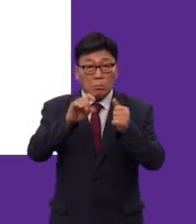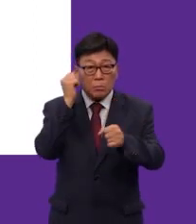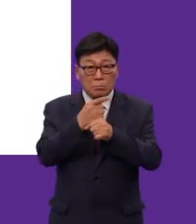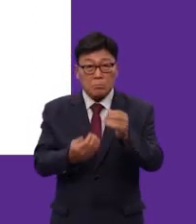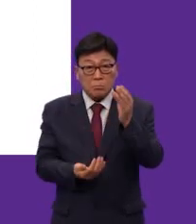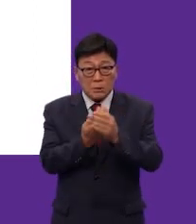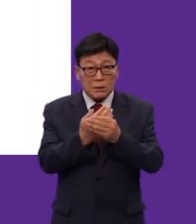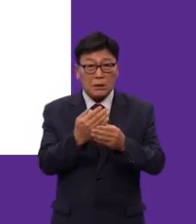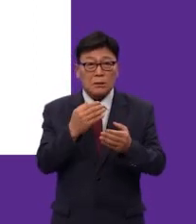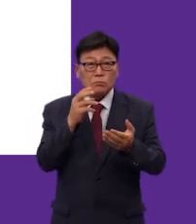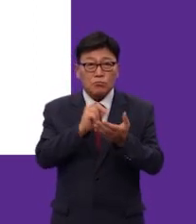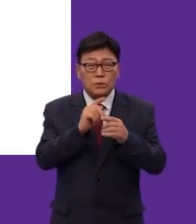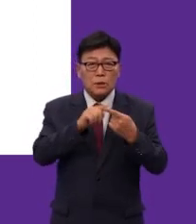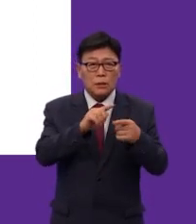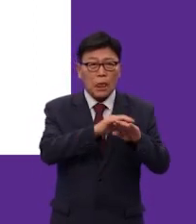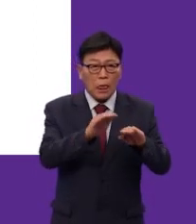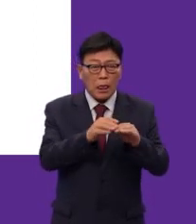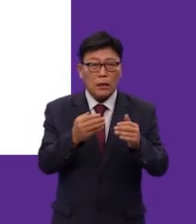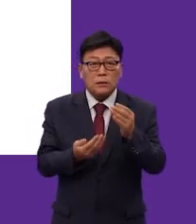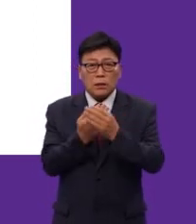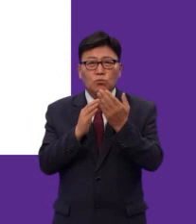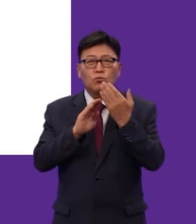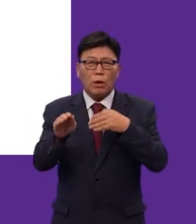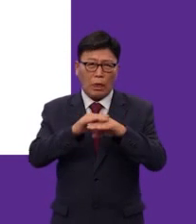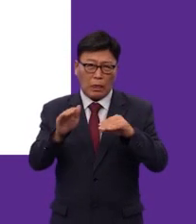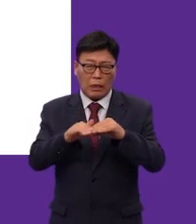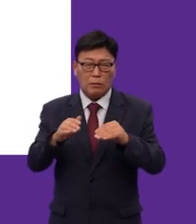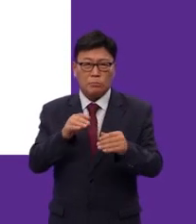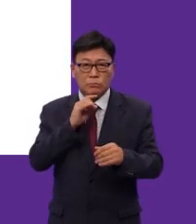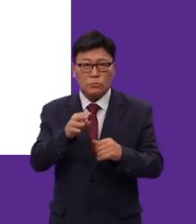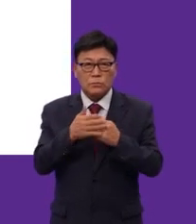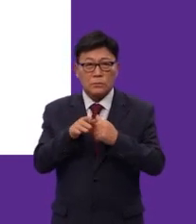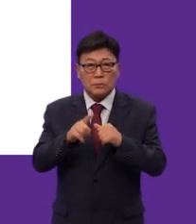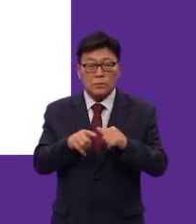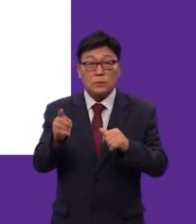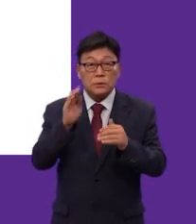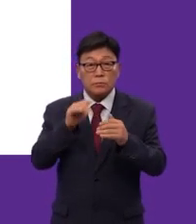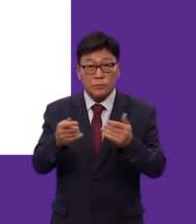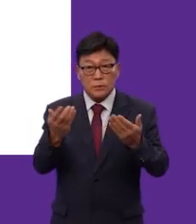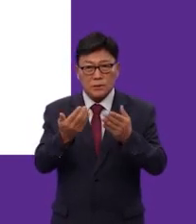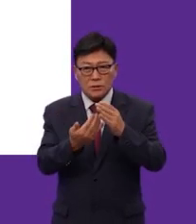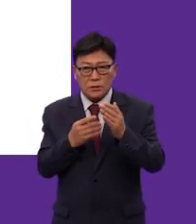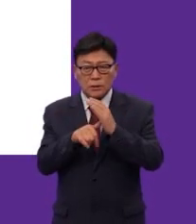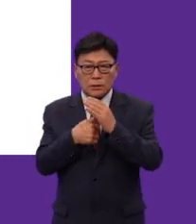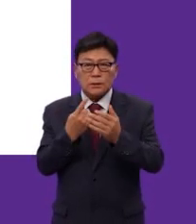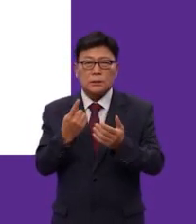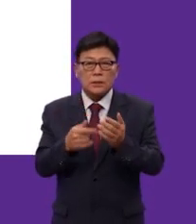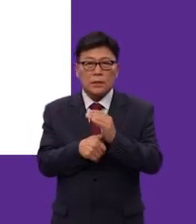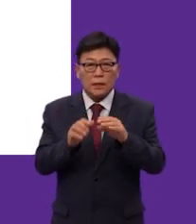분쟁을 원만한 해결로 이끄는 사후적 처리 방안에 그칩니다. 사전적 처리 방안으로 주거용 부동산